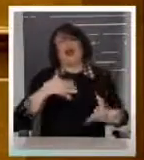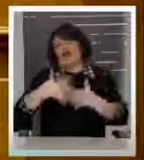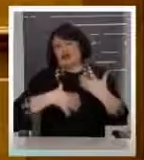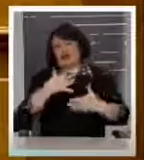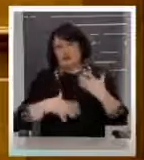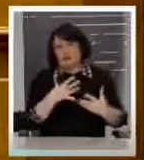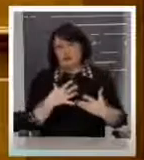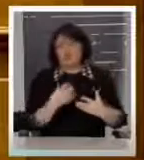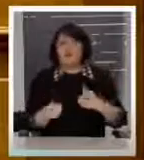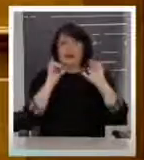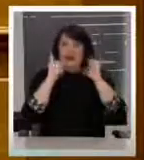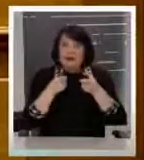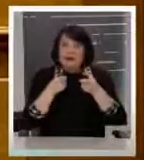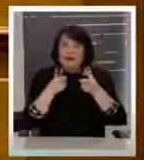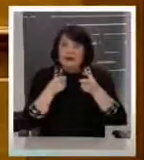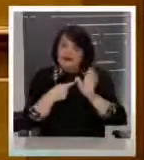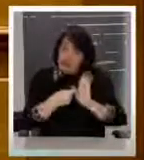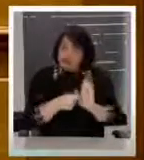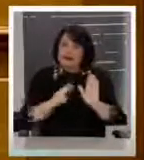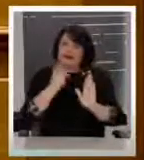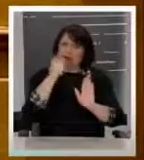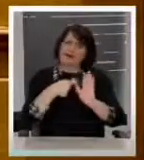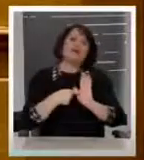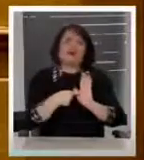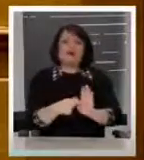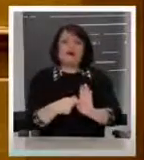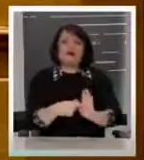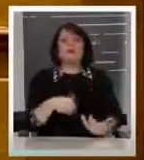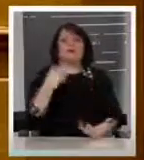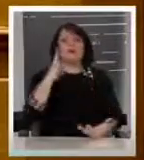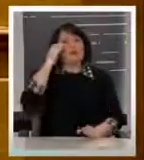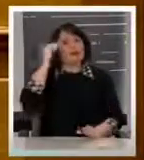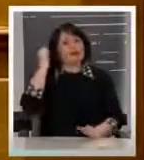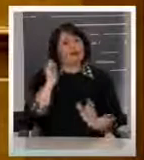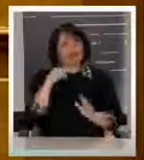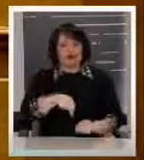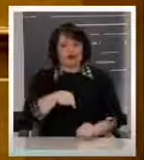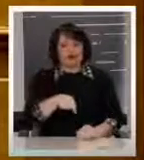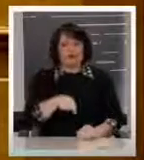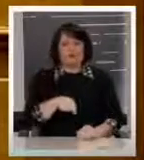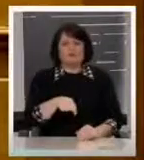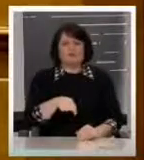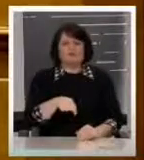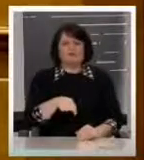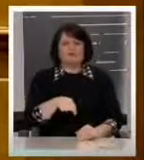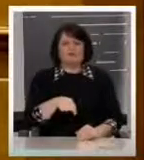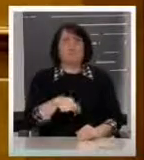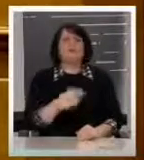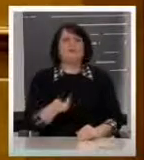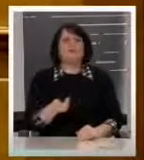Νέα Δημοκρατία ανέδειξε ως αντιπολίτευση και εν συνεχεία ξέχασε. Τώρα δε,